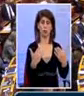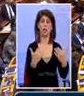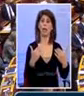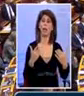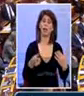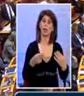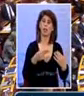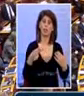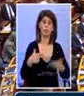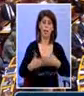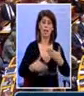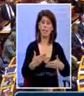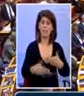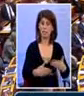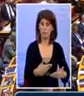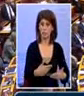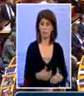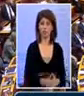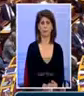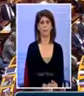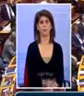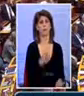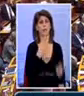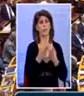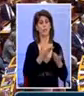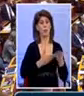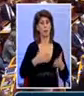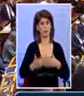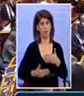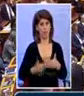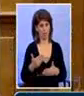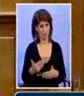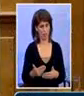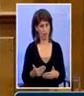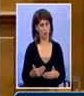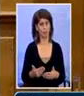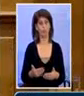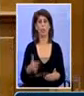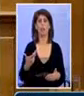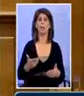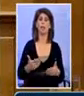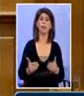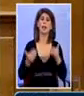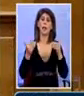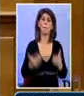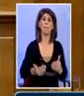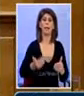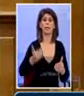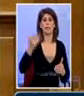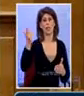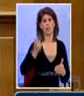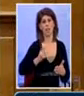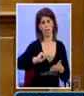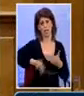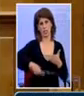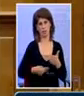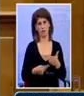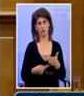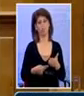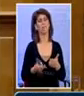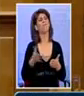τις εξελίξεις στη διαπραγματευτική διαδικασία και για την επέκταση δανειακής σύμβασης.